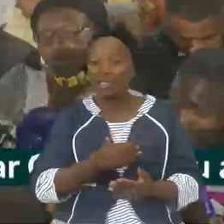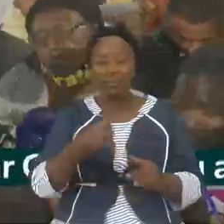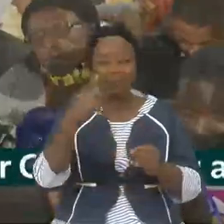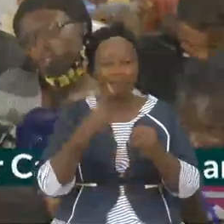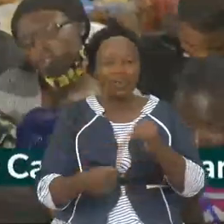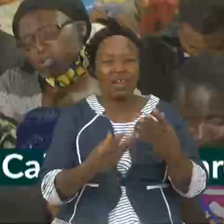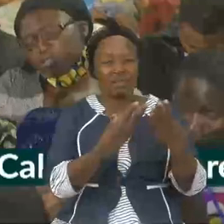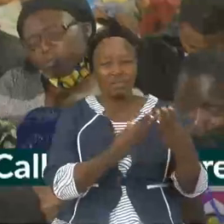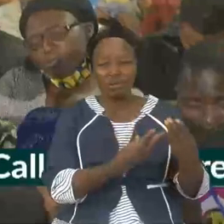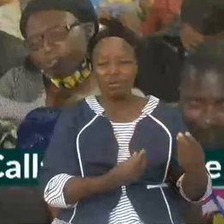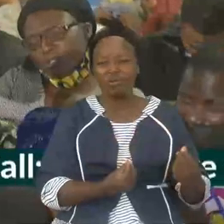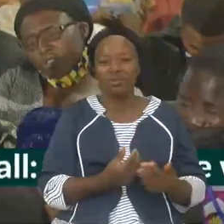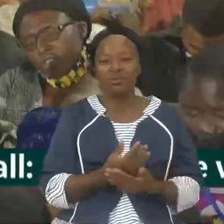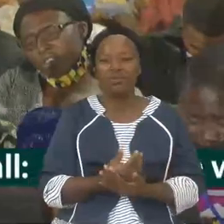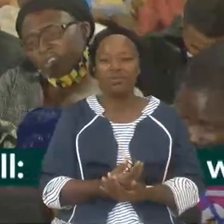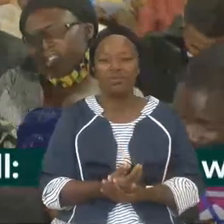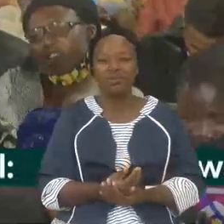La dernière solution.